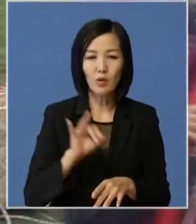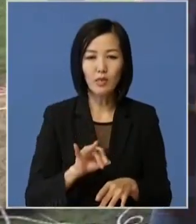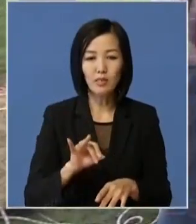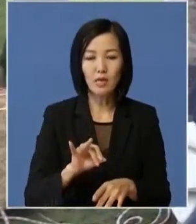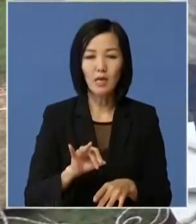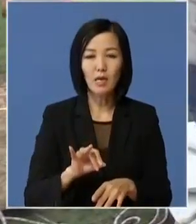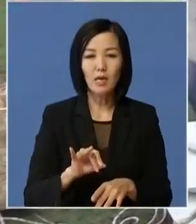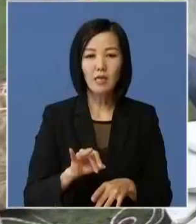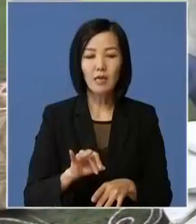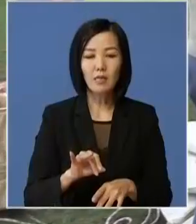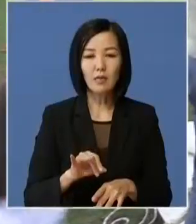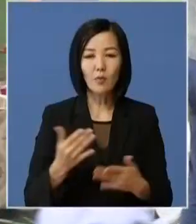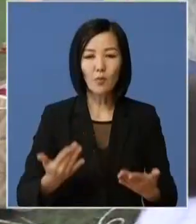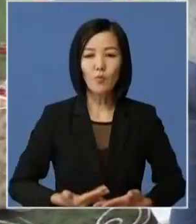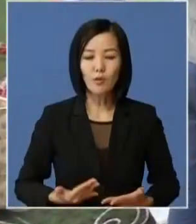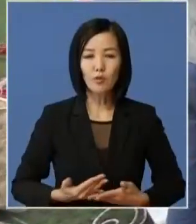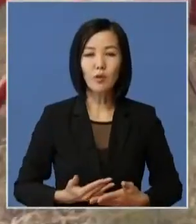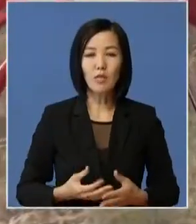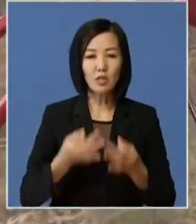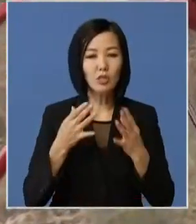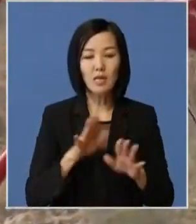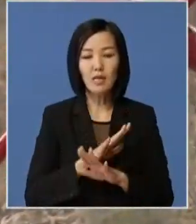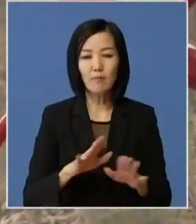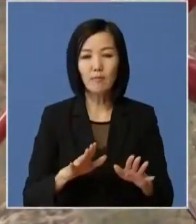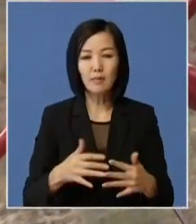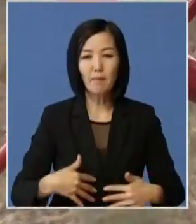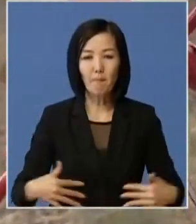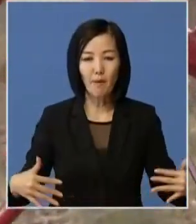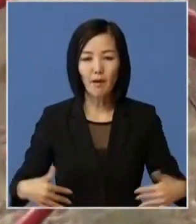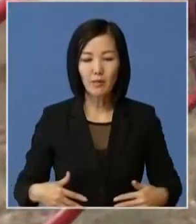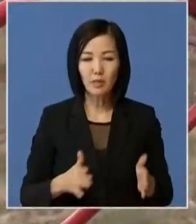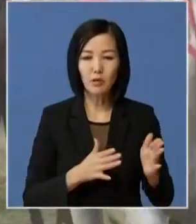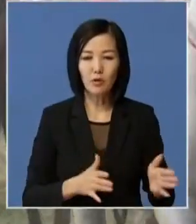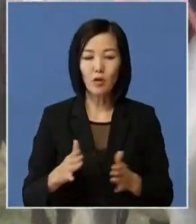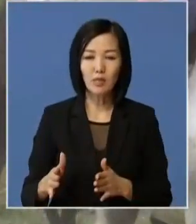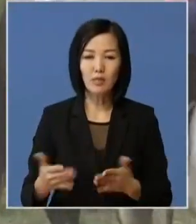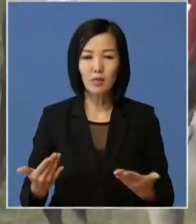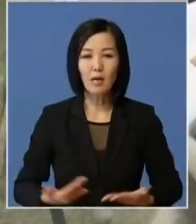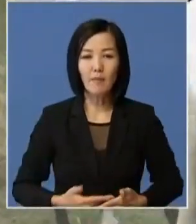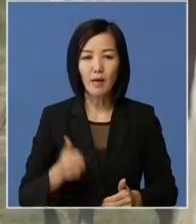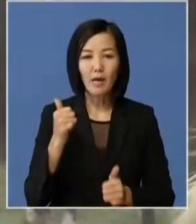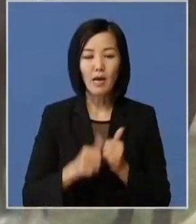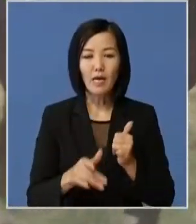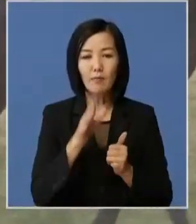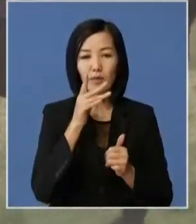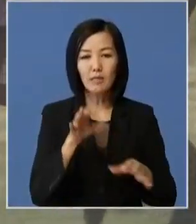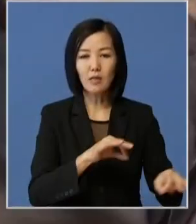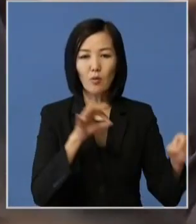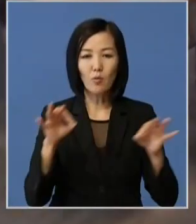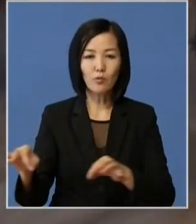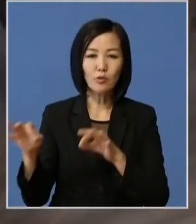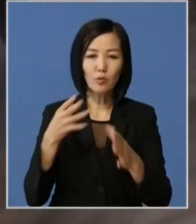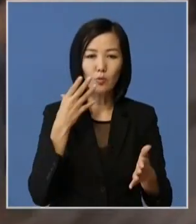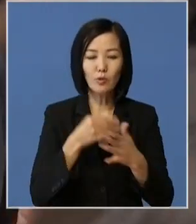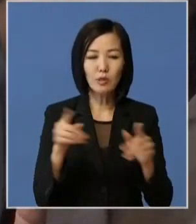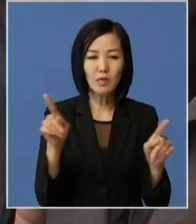қыста-қыстауға жайғасып көшіп қонып жүрген. Бұл жайдан жай емес, мал жайылыммен тұрақтың қамы. Әрі мезгіл сайын қоныстанудың өз ерекшелігі